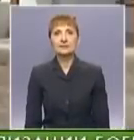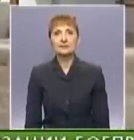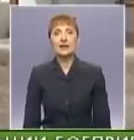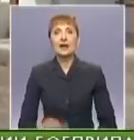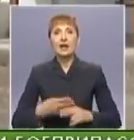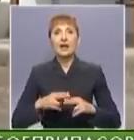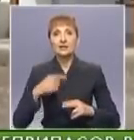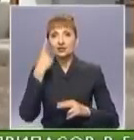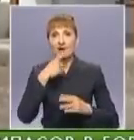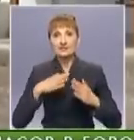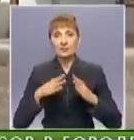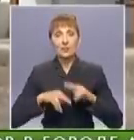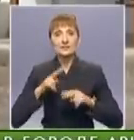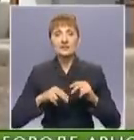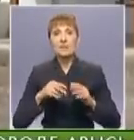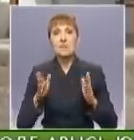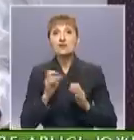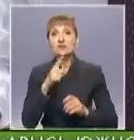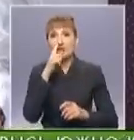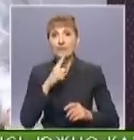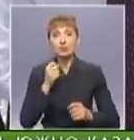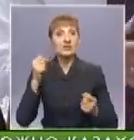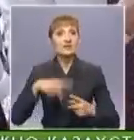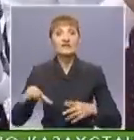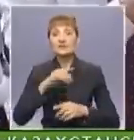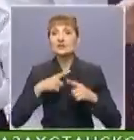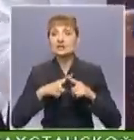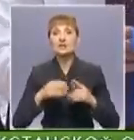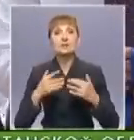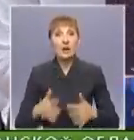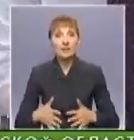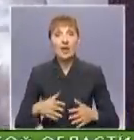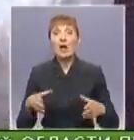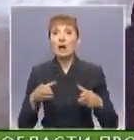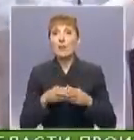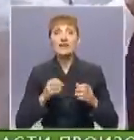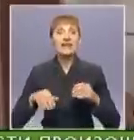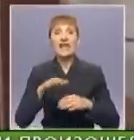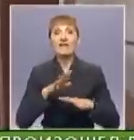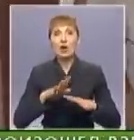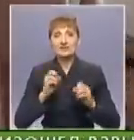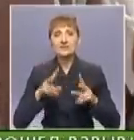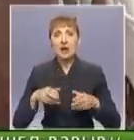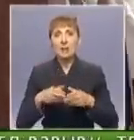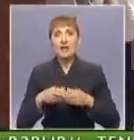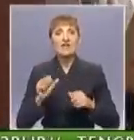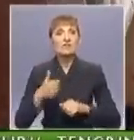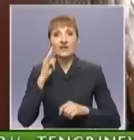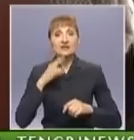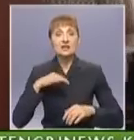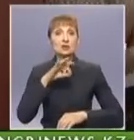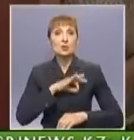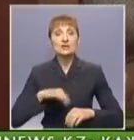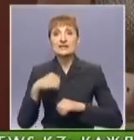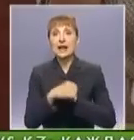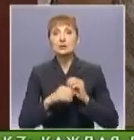Этот частный дом возвели меньше, чем за месяц. Однако он соответствует всем техническим требованиям. Компания «Евразия Глобал Инвестмент» впервые в Казахстане использовала